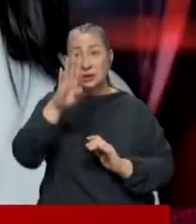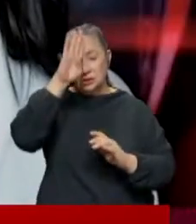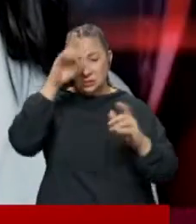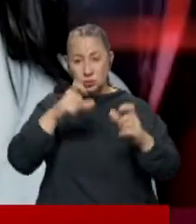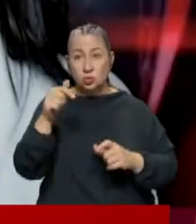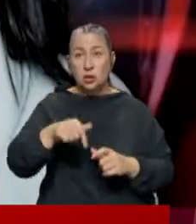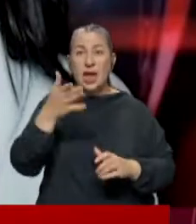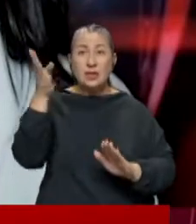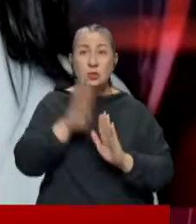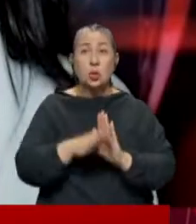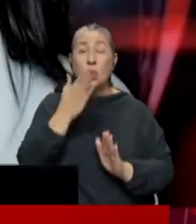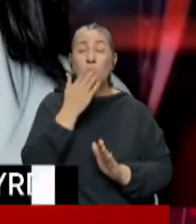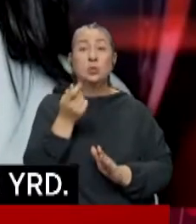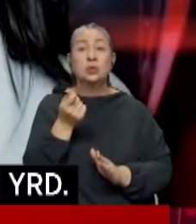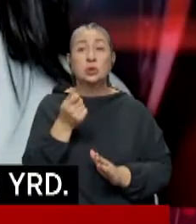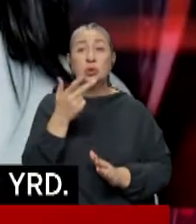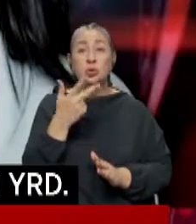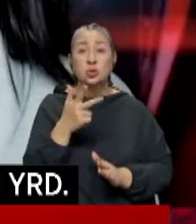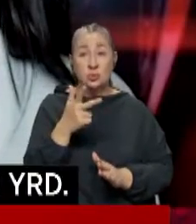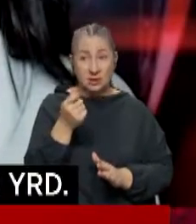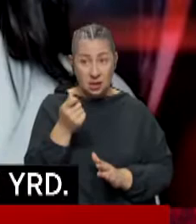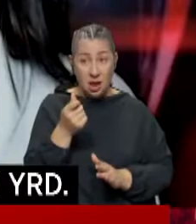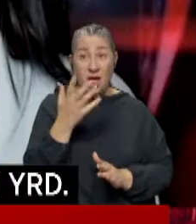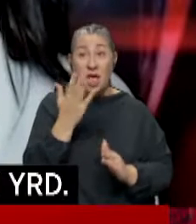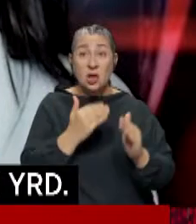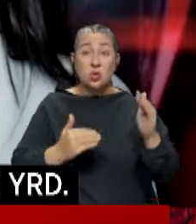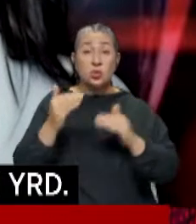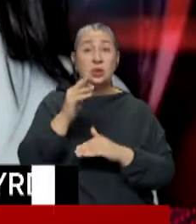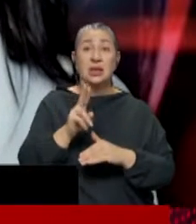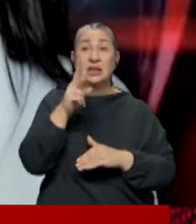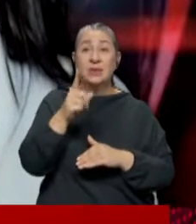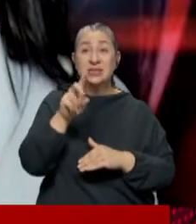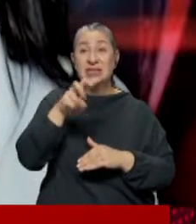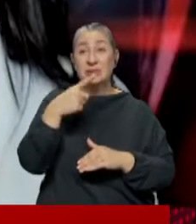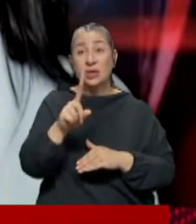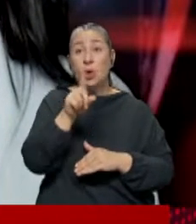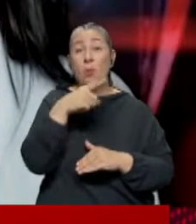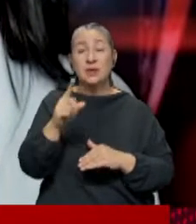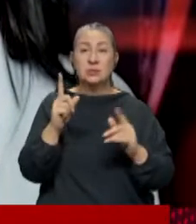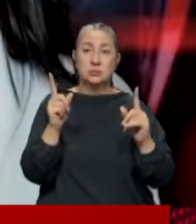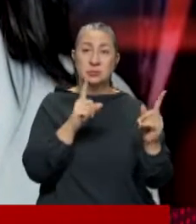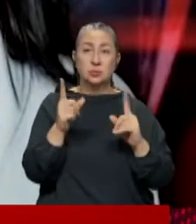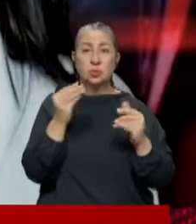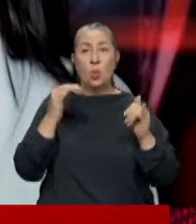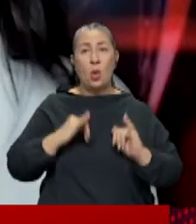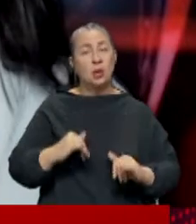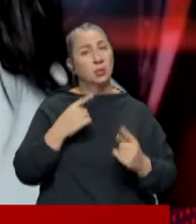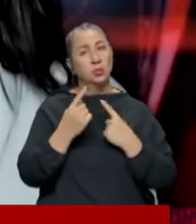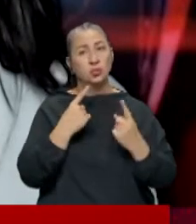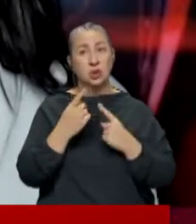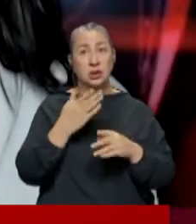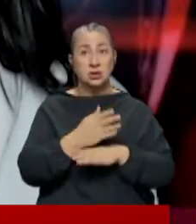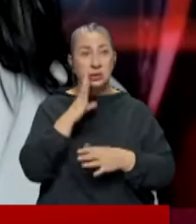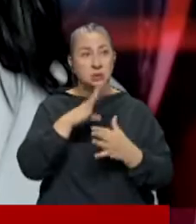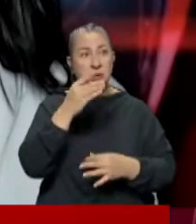şu anda en ucuz okul ücreti 3000 TL, en üst okul ücreti 7000, 8000, 10000 skalalarından çok rahat bahsediliyor.